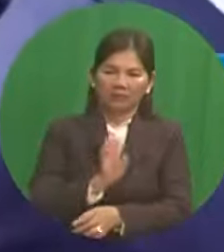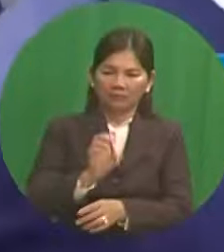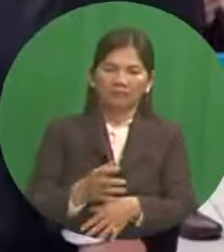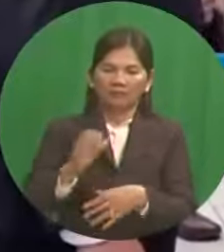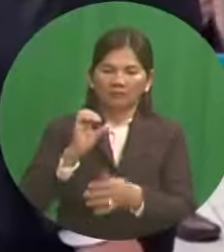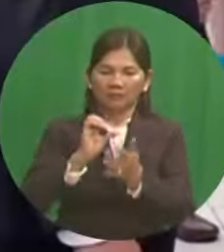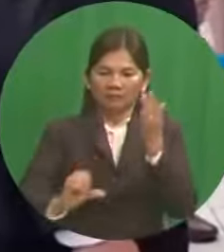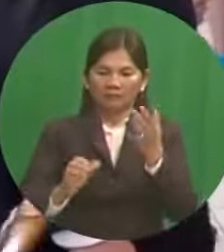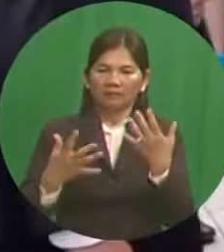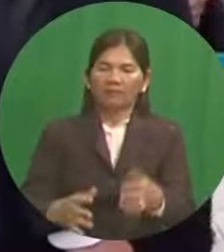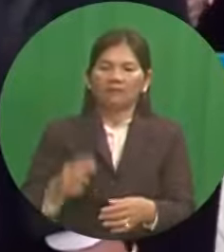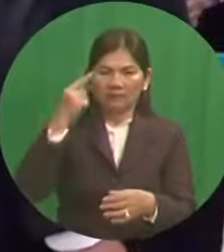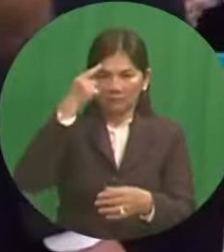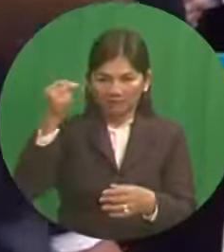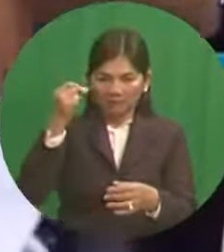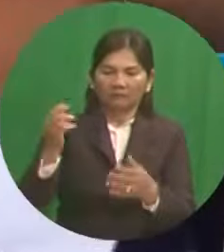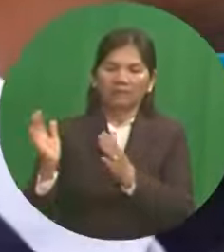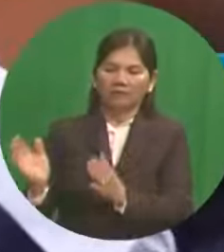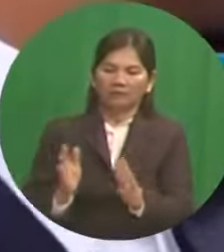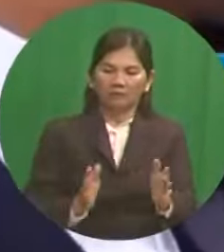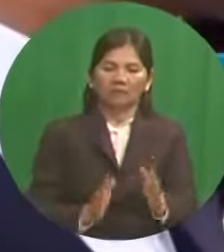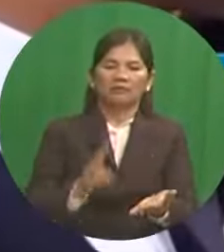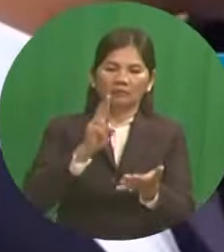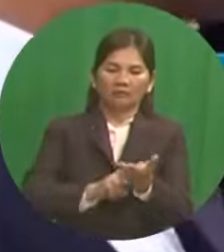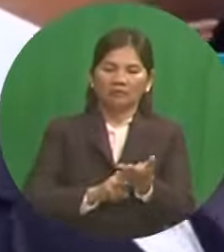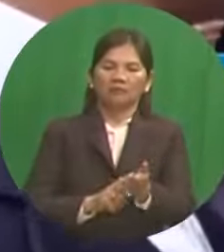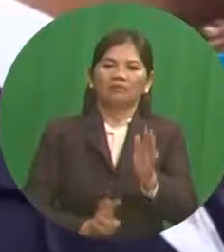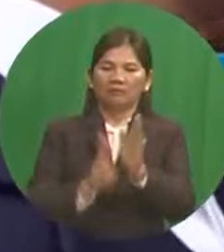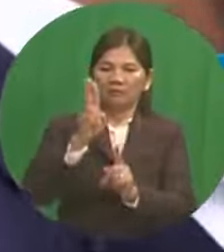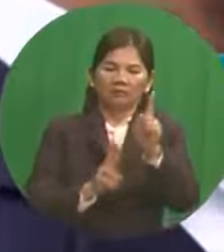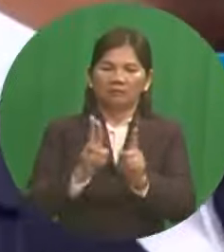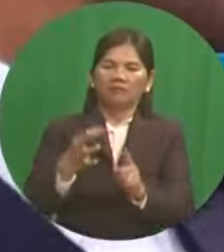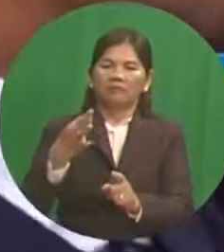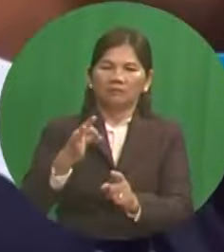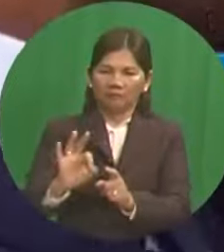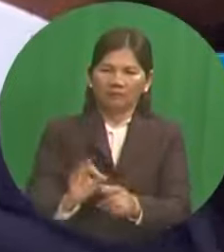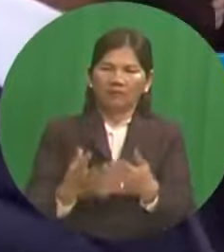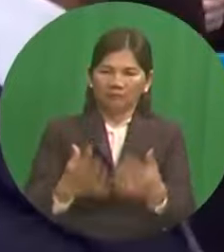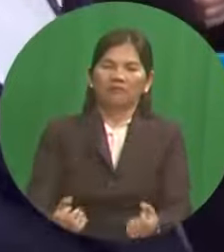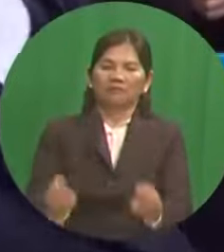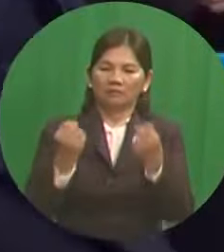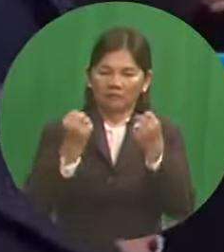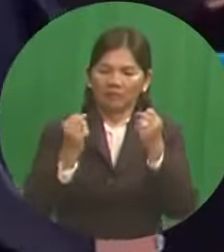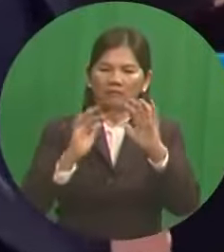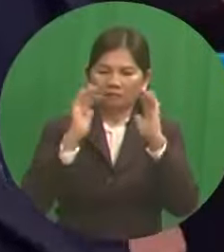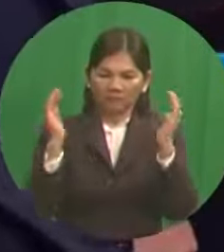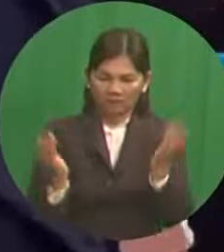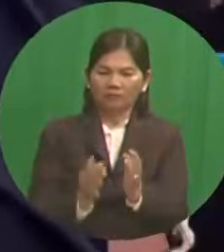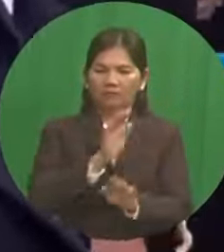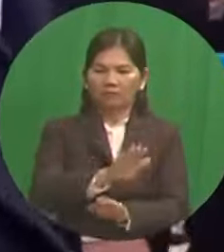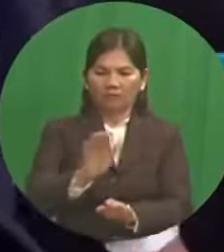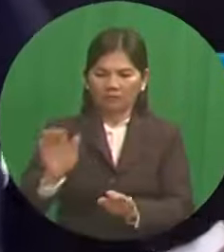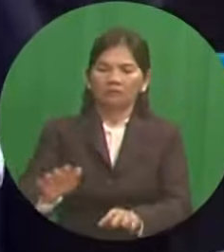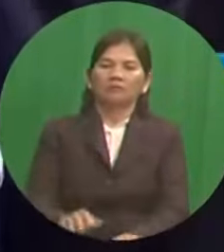ស់លោកខាងលិចសម្រាប់អ៊ុយក្រែននិងរបៀបដែលឃ្លាំងអាវុធនុយក្លេអ៊ែររបស់បារាំងនិងកម្លាំងយោធាសកលត្រូវបានគ្រប់គ្រង